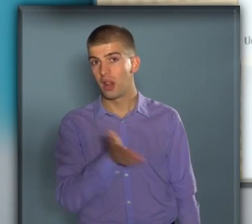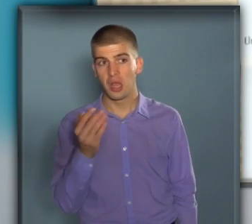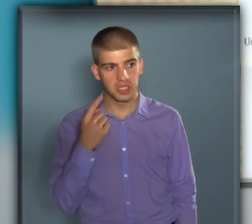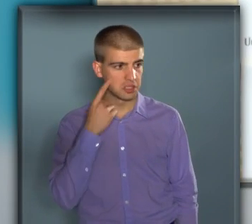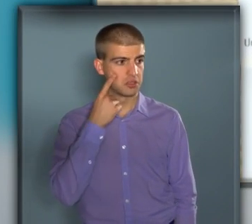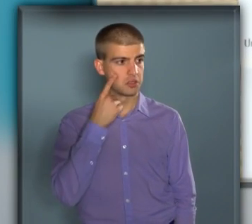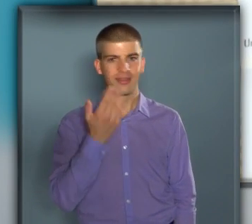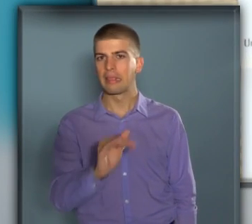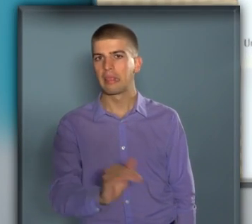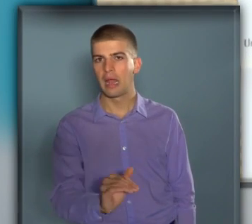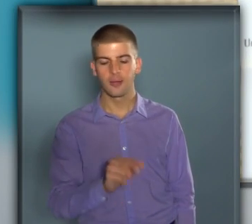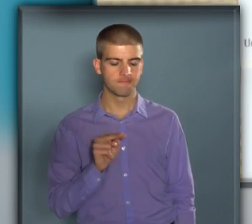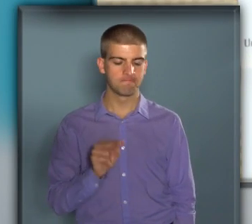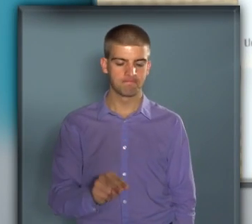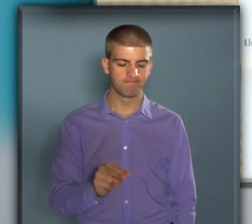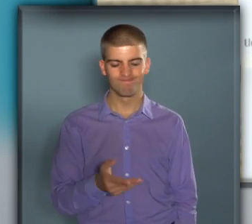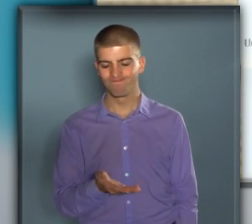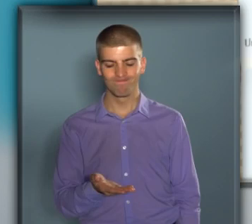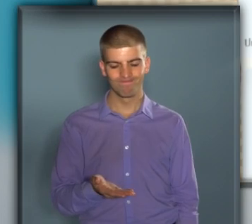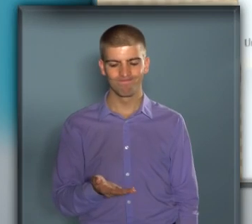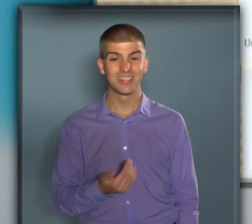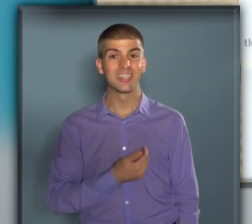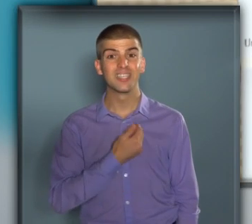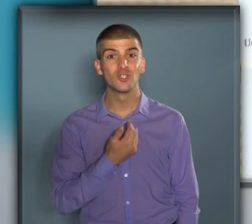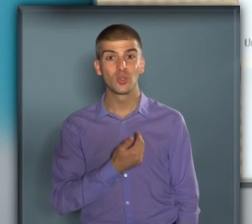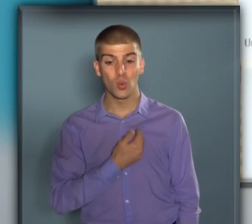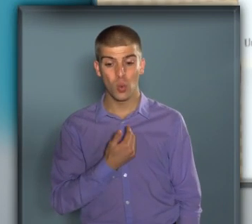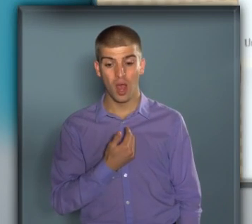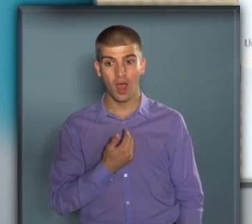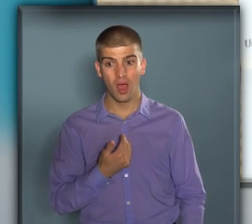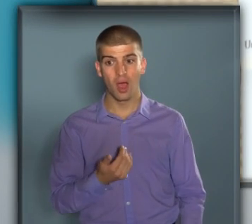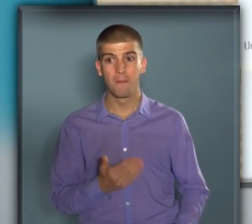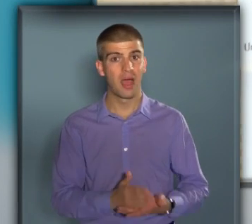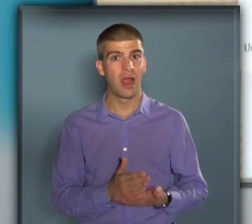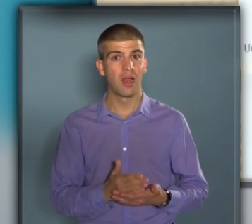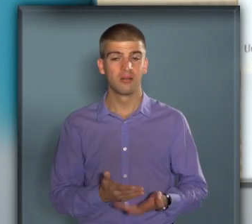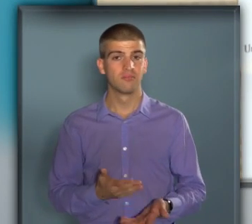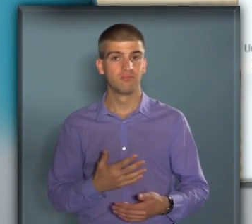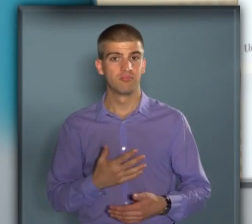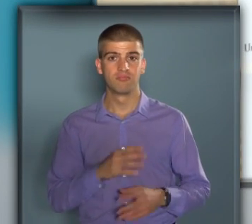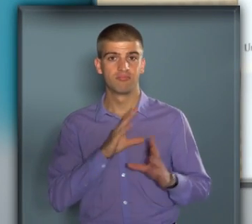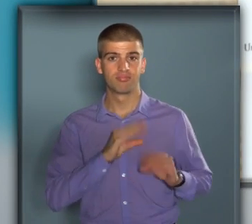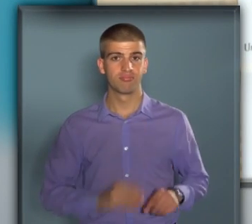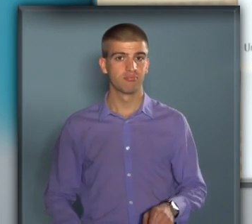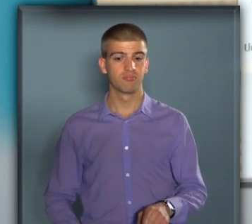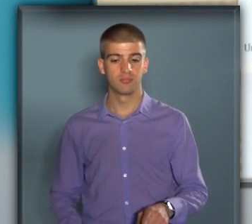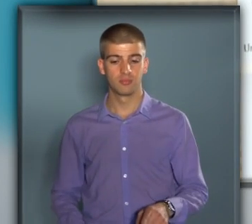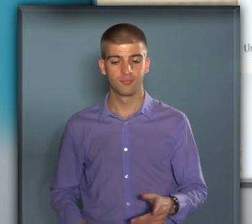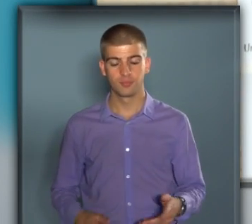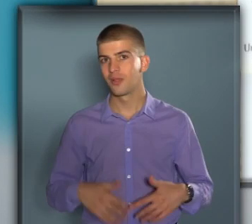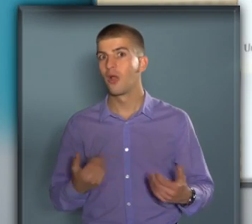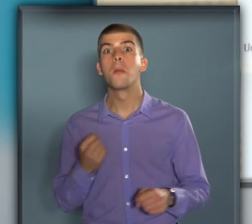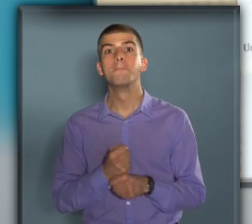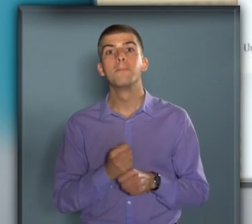vagy egy gyereknél úgy érezzük, hogy az iskolával nem tudunk már zöldágra vergődni, egy ember úgy érzi a